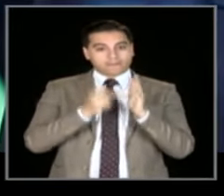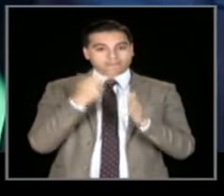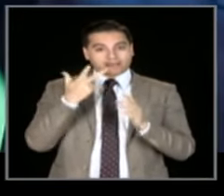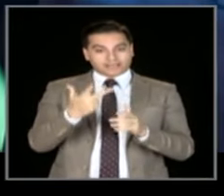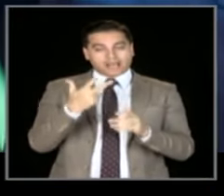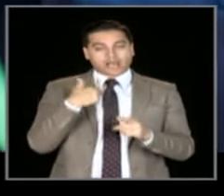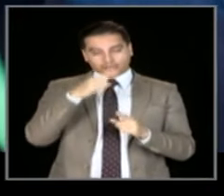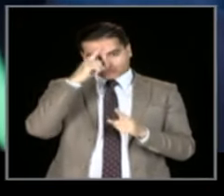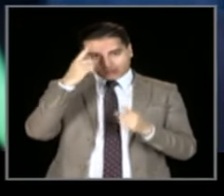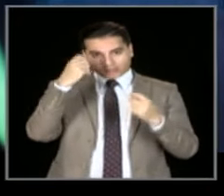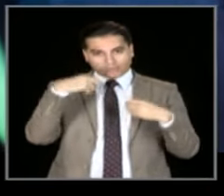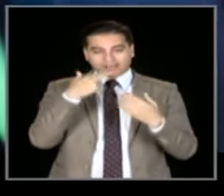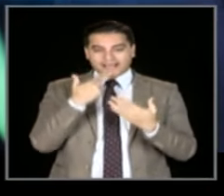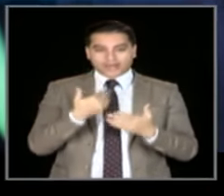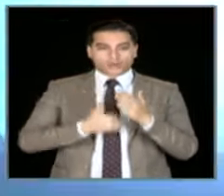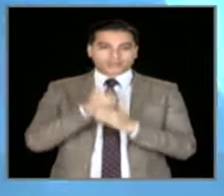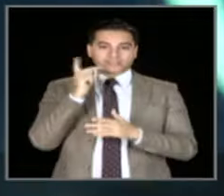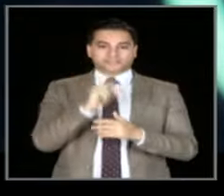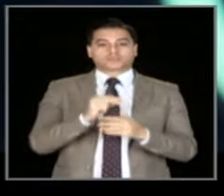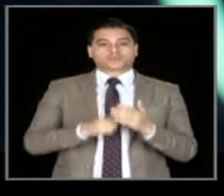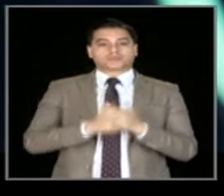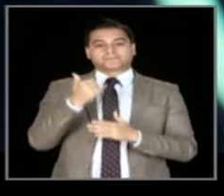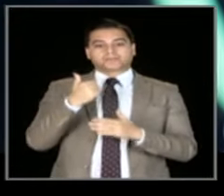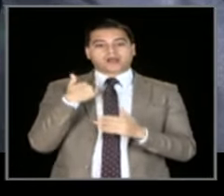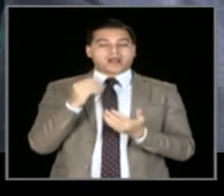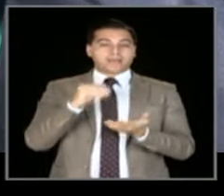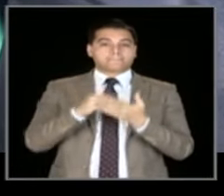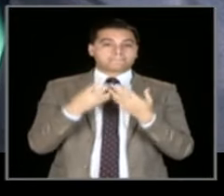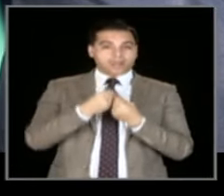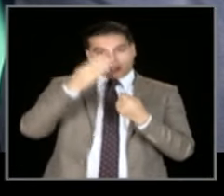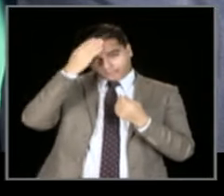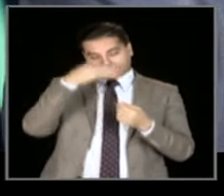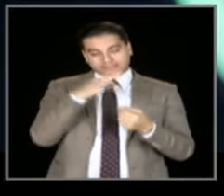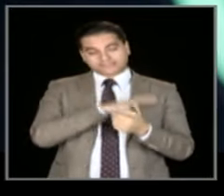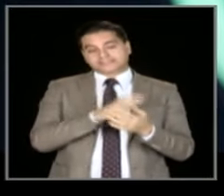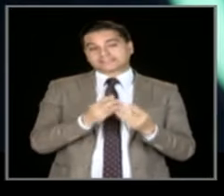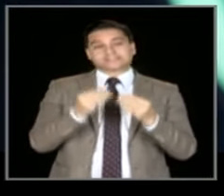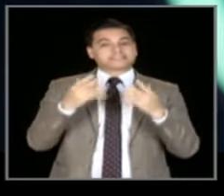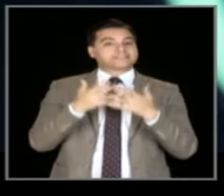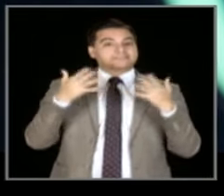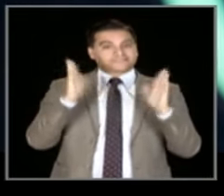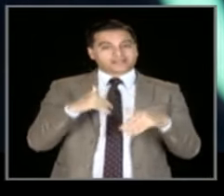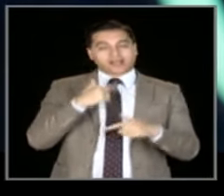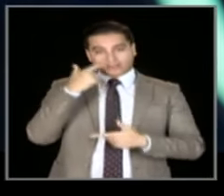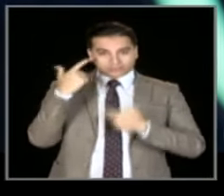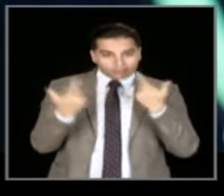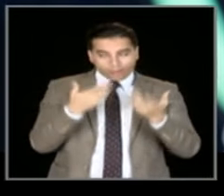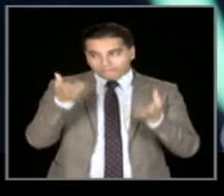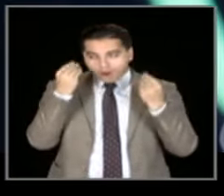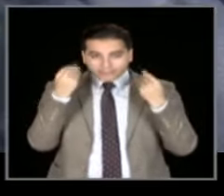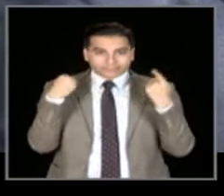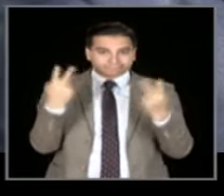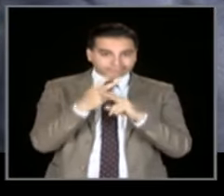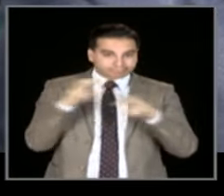فاينل، ان شاء الله نكون موفقين ونكسب النهارده ونصعد للنهائي. مشاركتي ببرنامج العباقره استفدت منها بحاجات كتيره، خلتني اعرف ادور على المعلومه واعرف اجيب